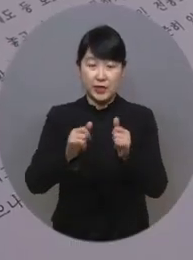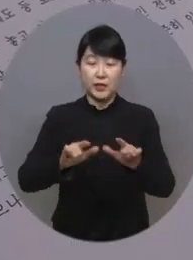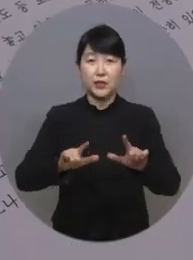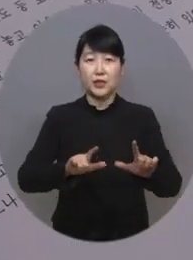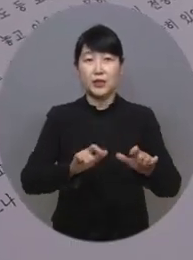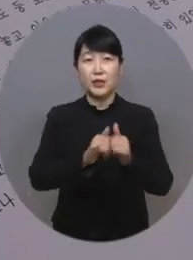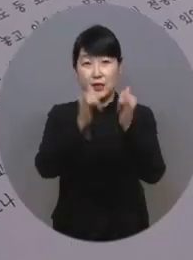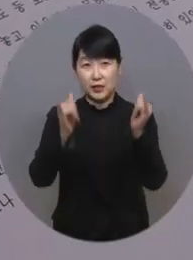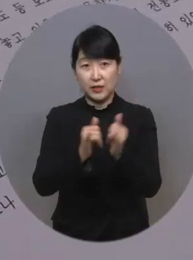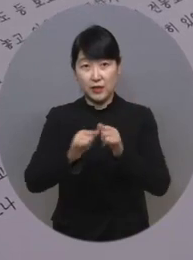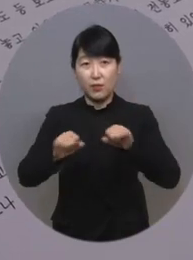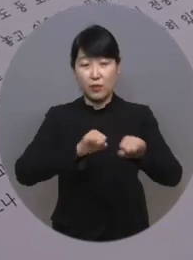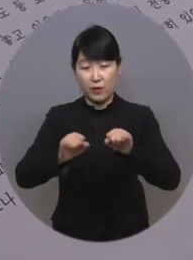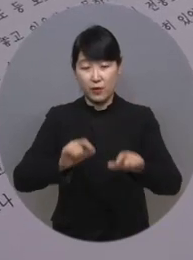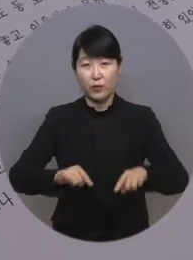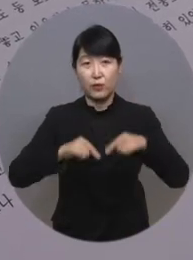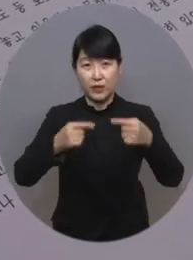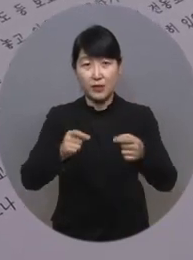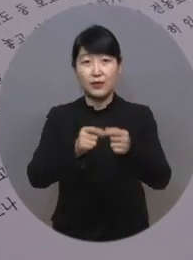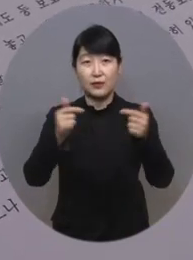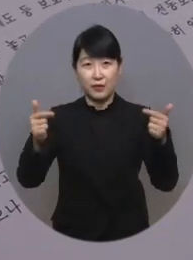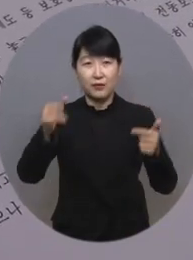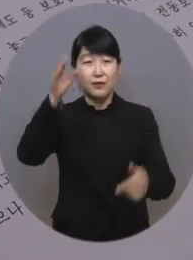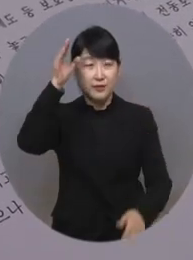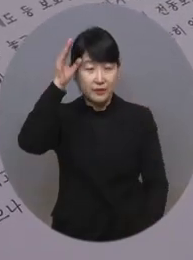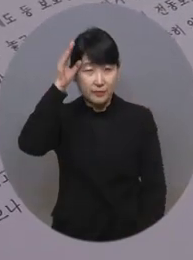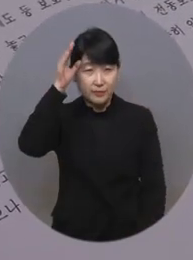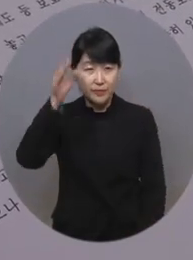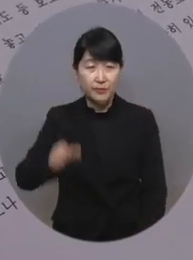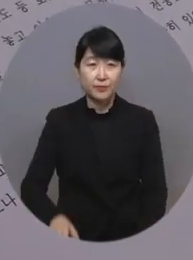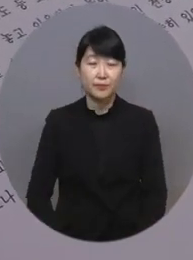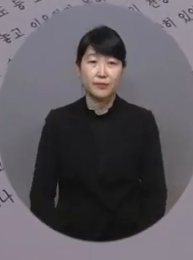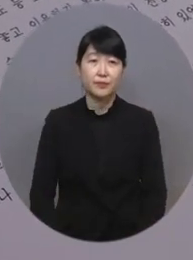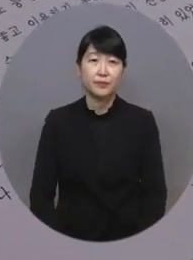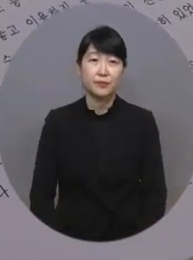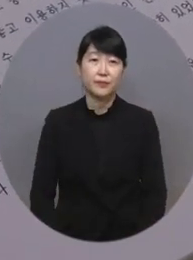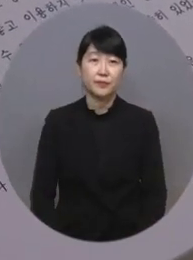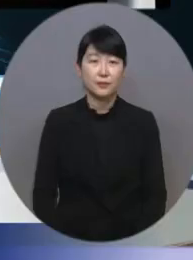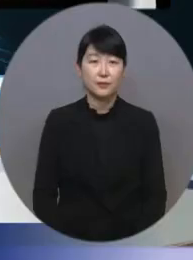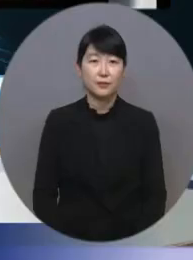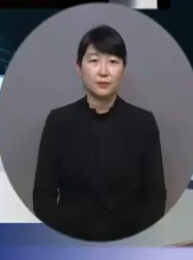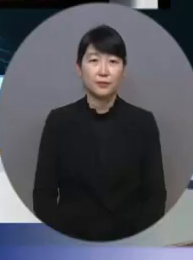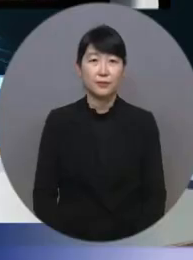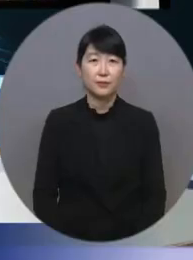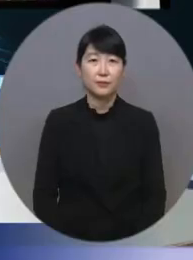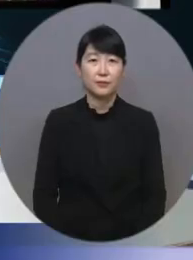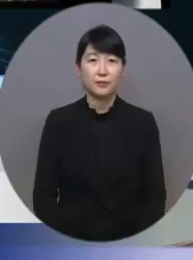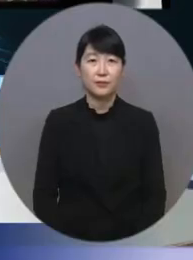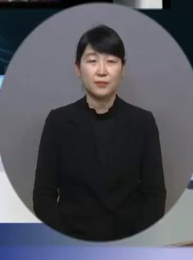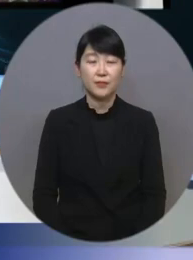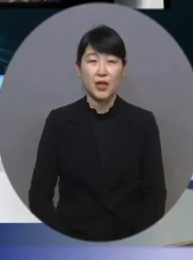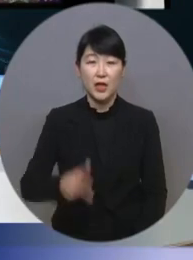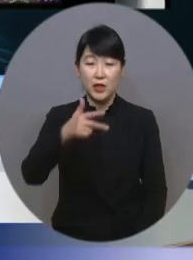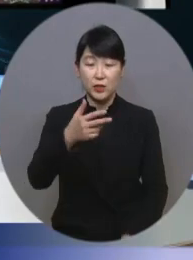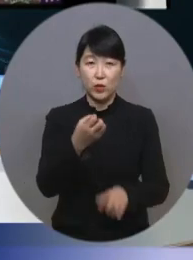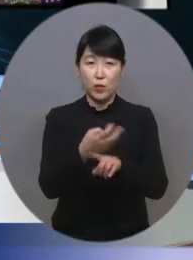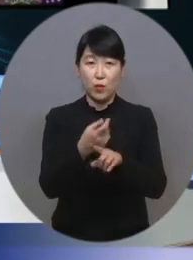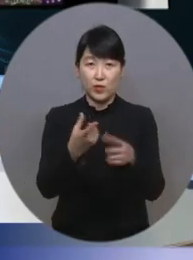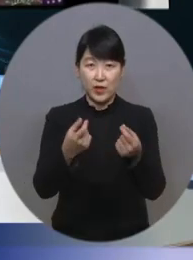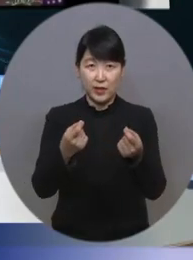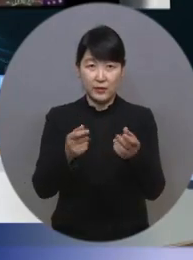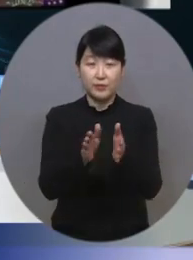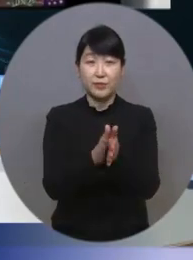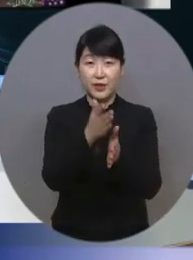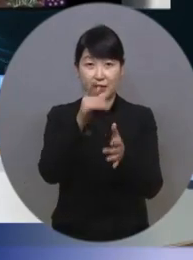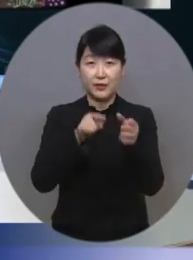사회활동 참여가 증진될 전망입니다. 복지TV 뉴스 김정현입니다. 일곱 가지 보물처럼 빛이